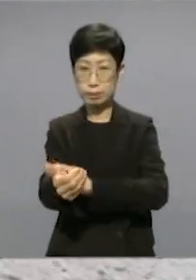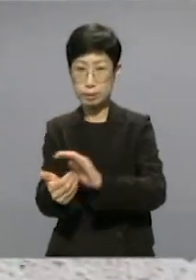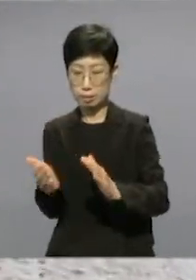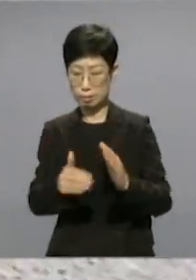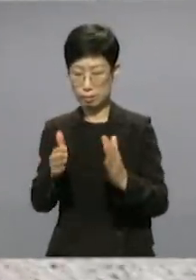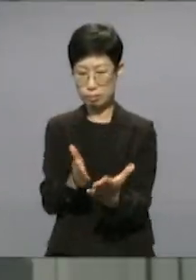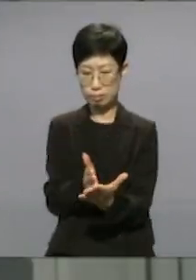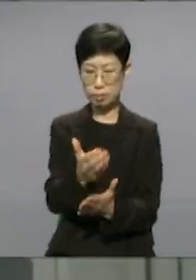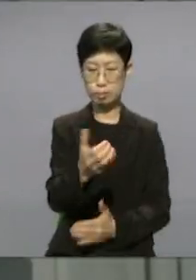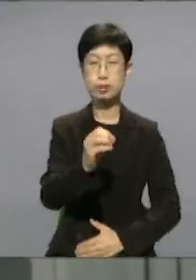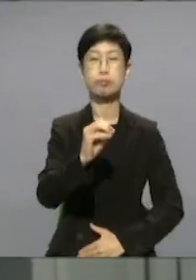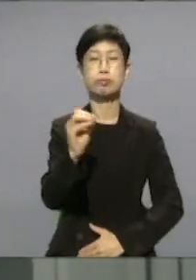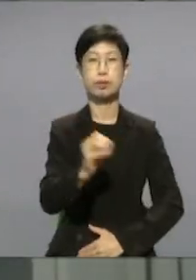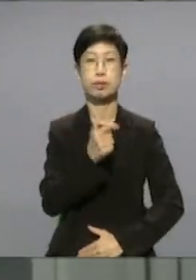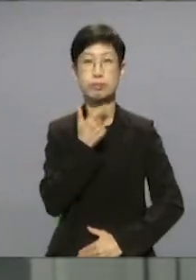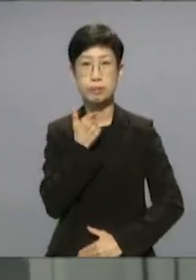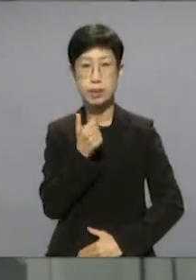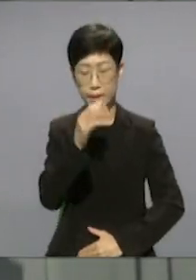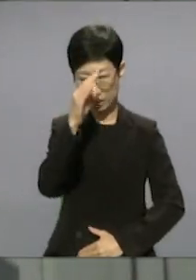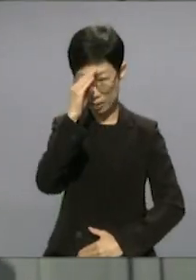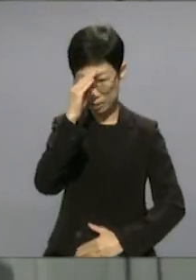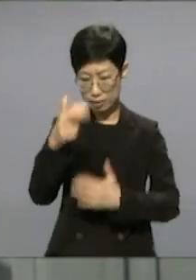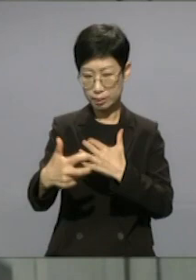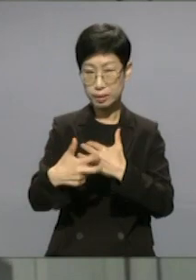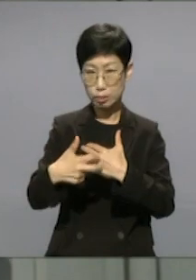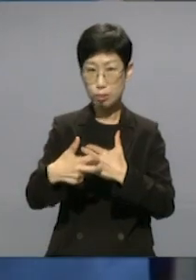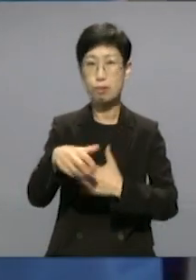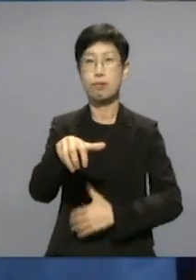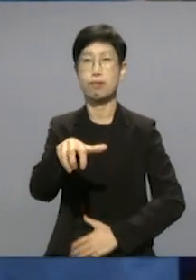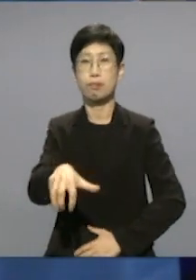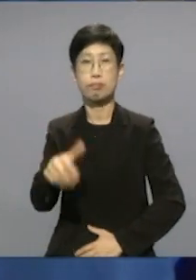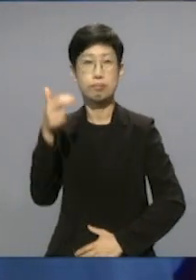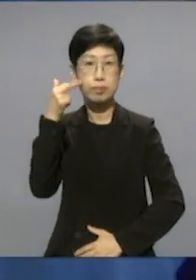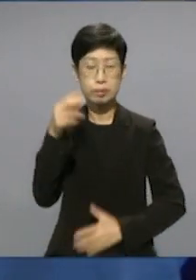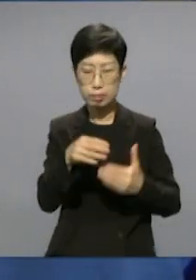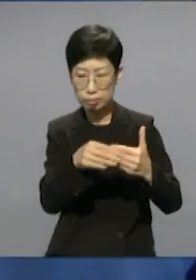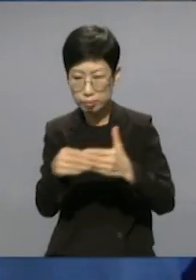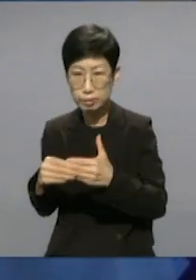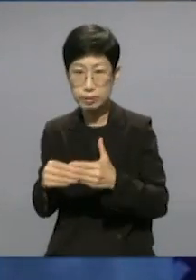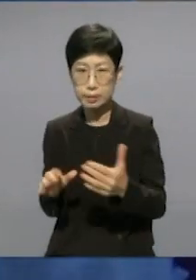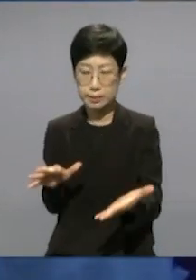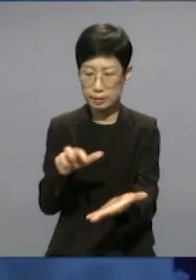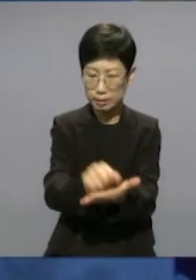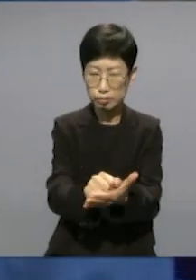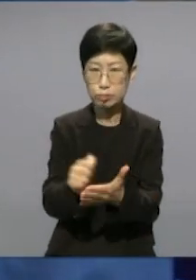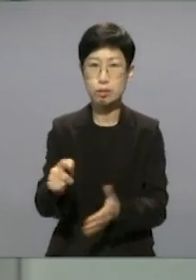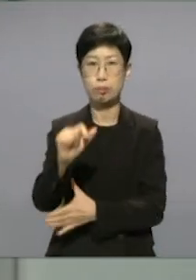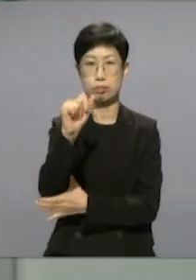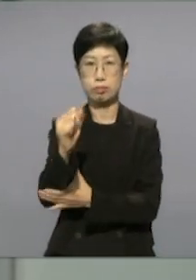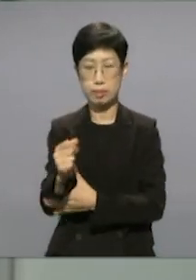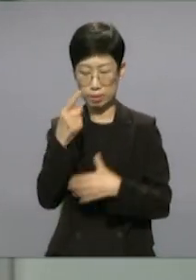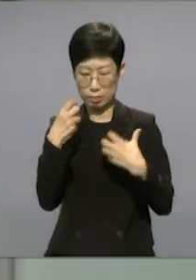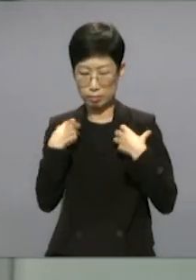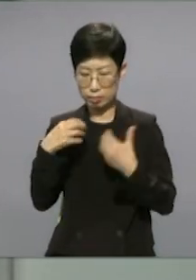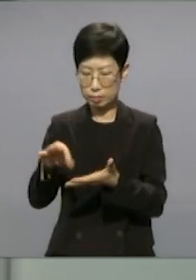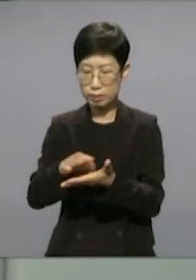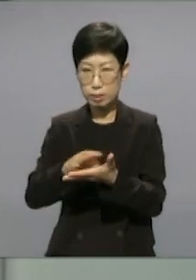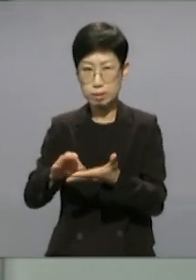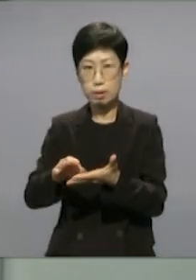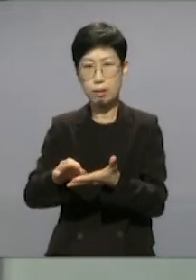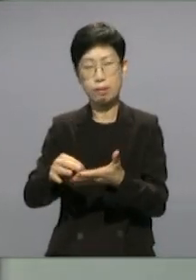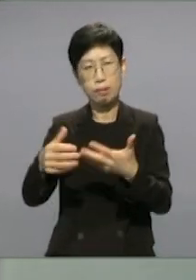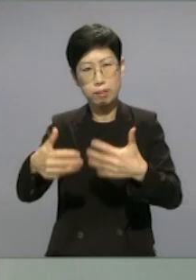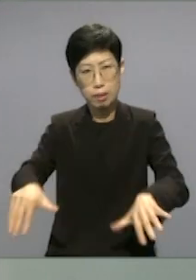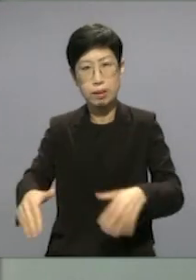공공부분이 90% 차지했던 이라크 의료 시작은 미국 주도의 이라크 침공과 부패 정부의 재정 악화 등으로